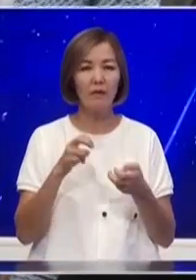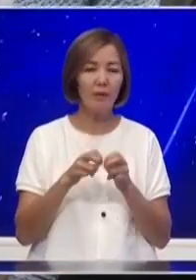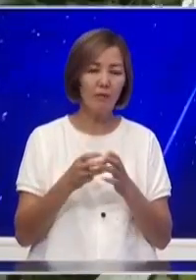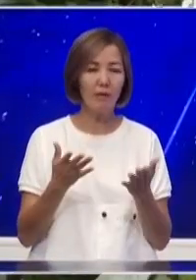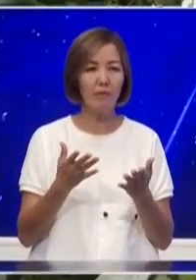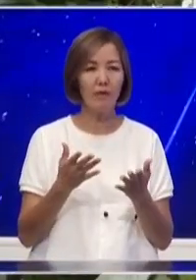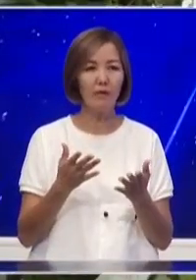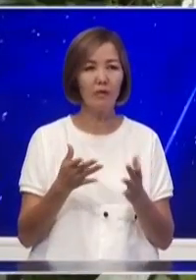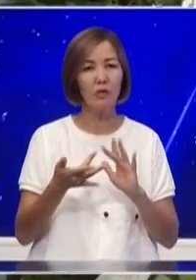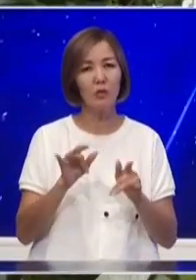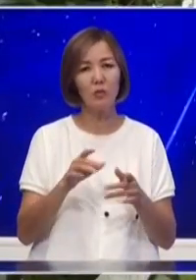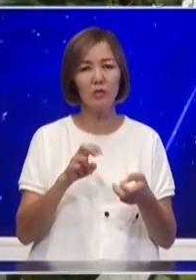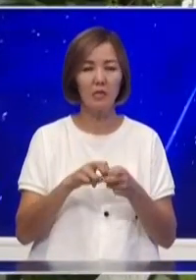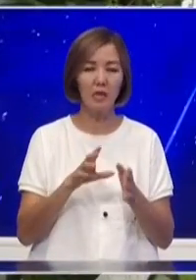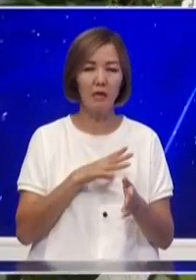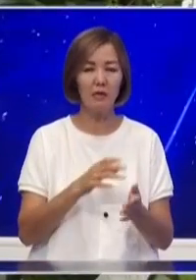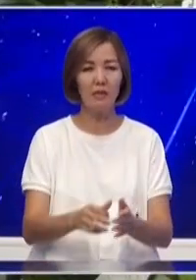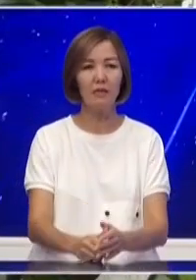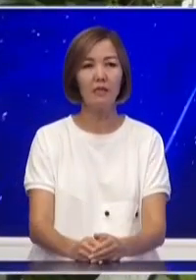сетях. Нас научили